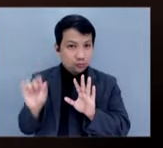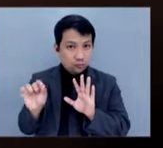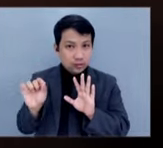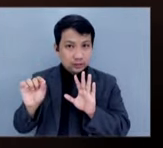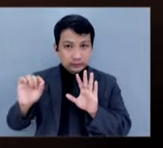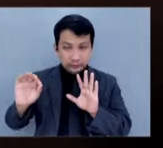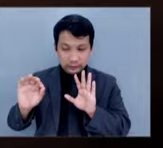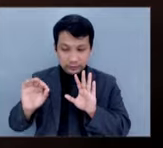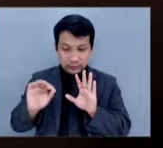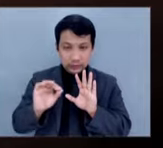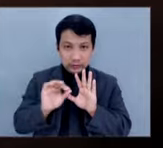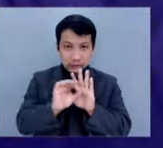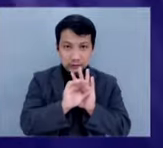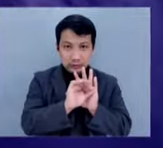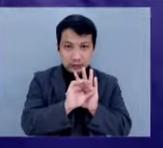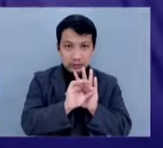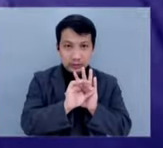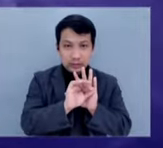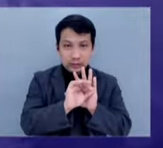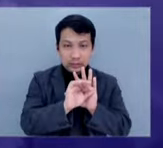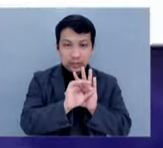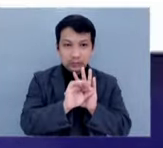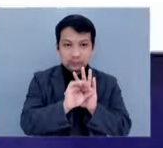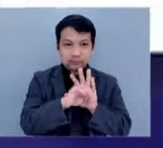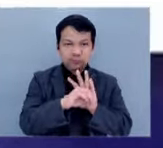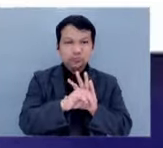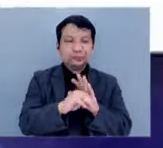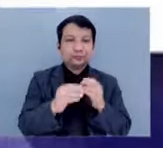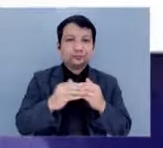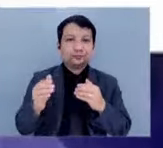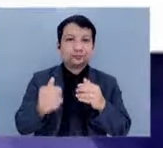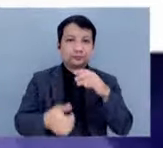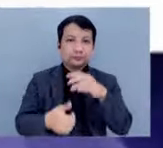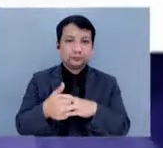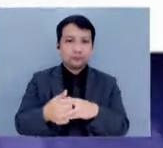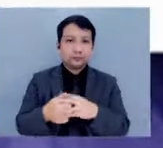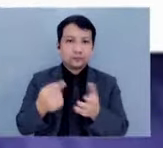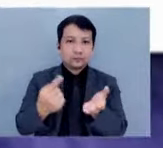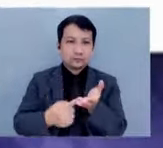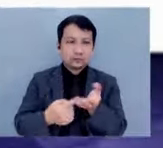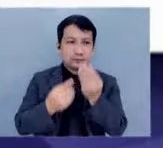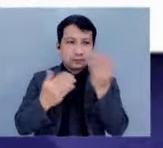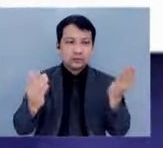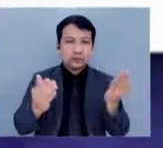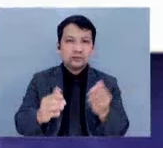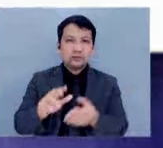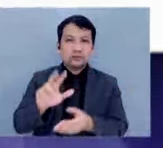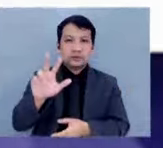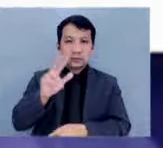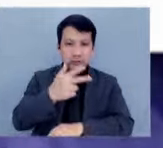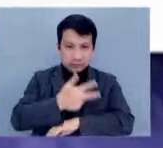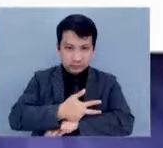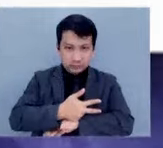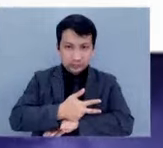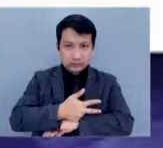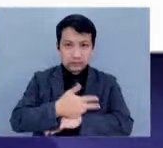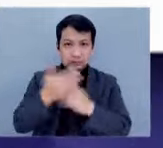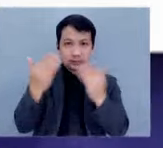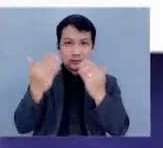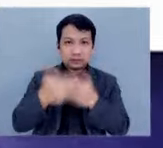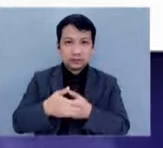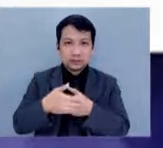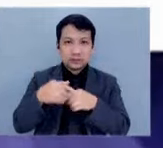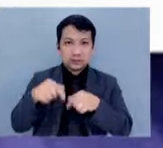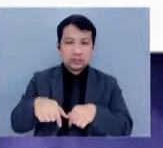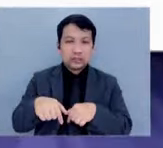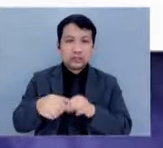ng buwan ang araw. Kasunod niyan, lumabas ang usap-usapan ng 3 araw daw magkakaroon ng total